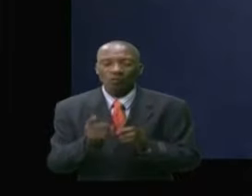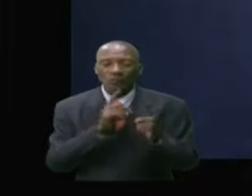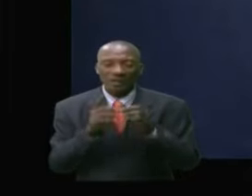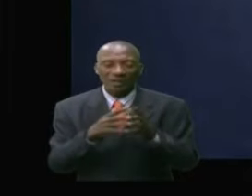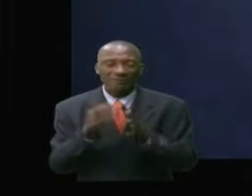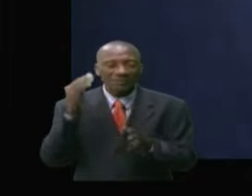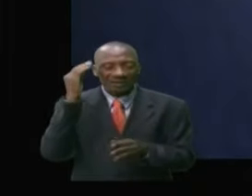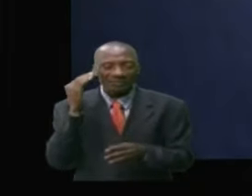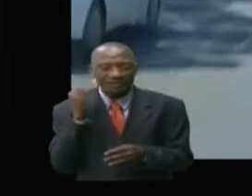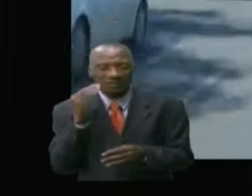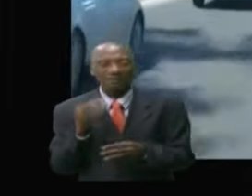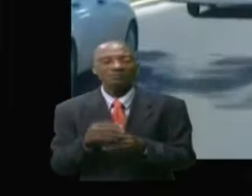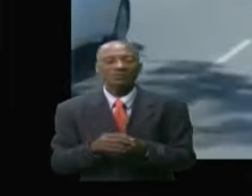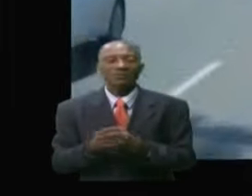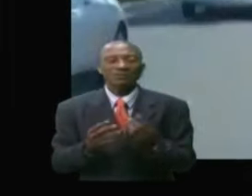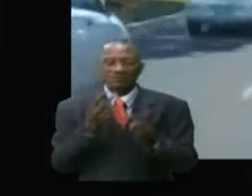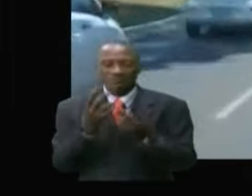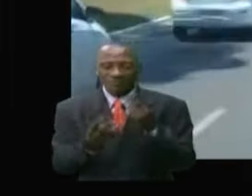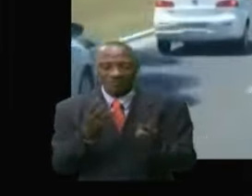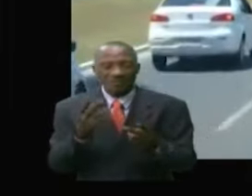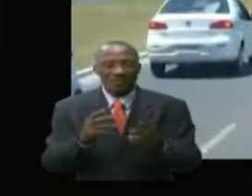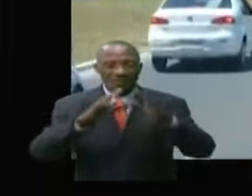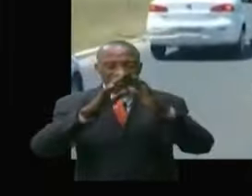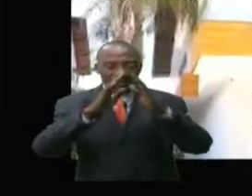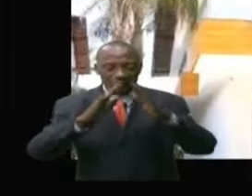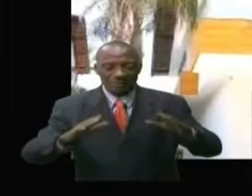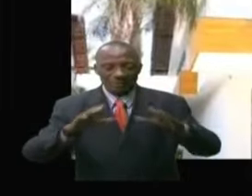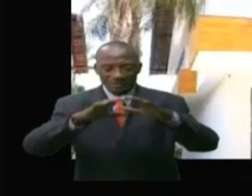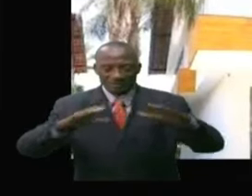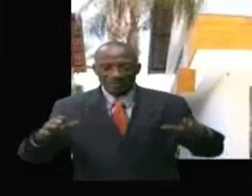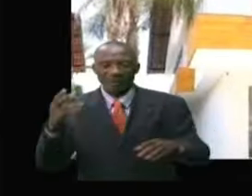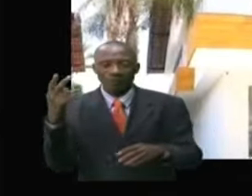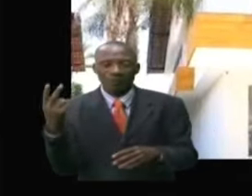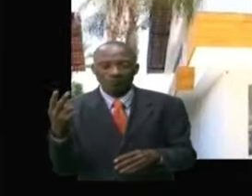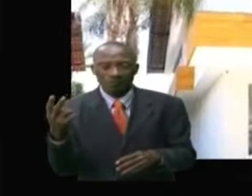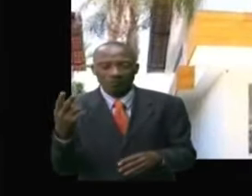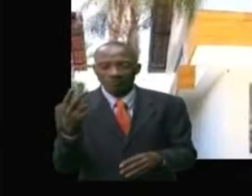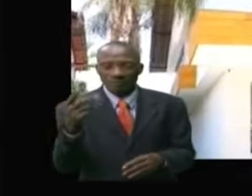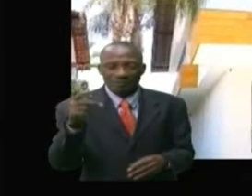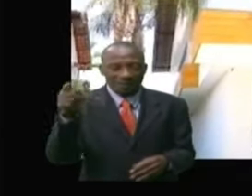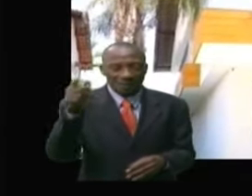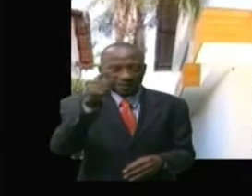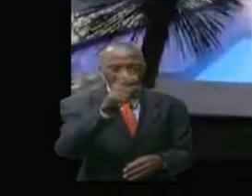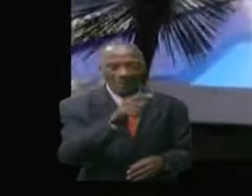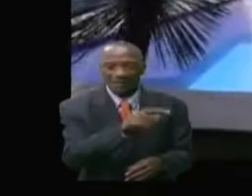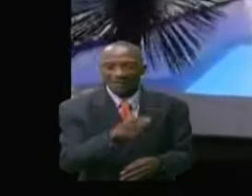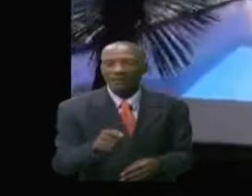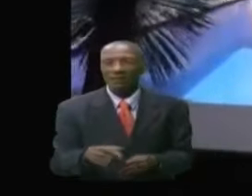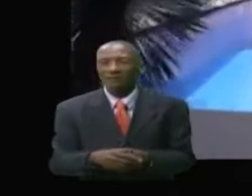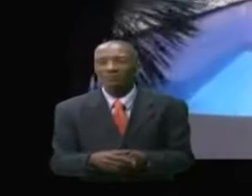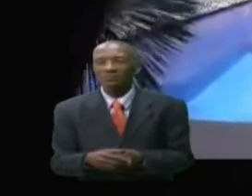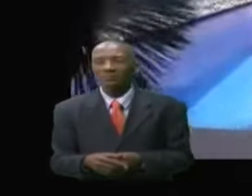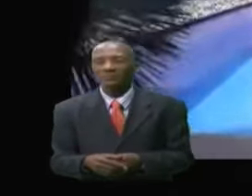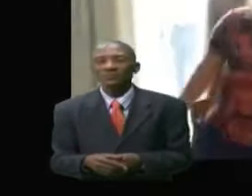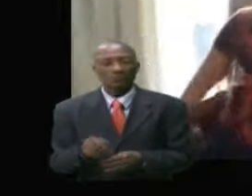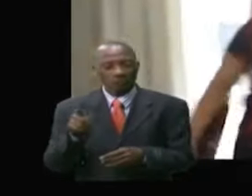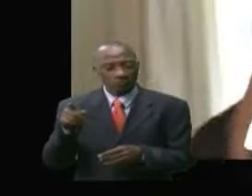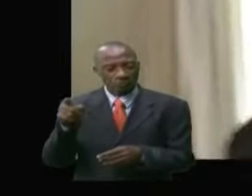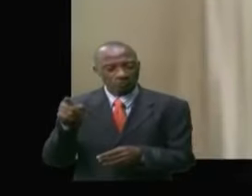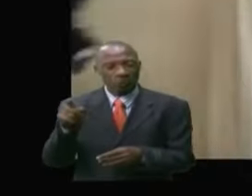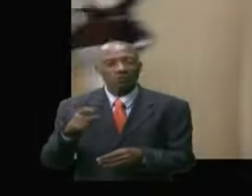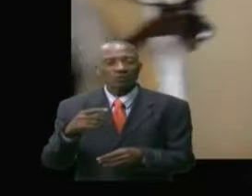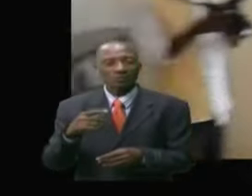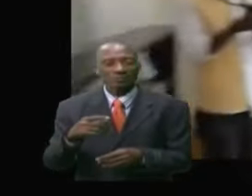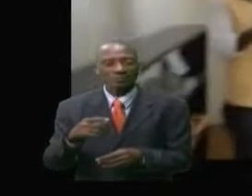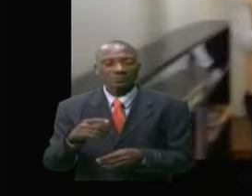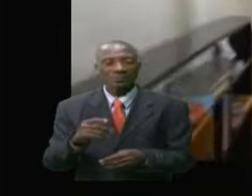et sa suite à la visite de deux bâtiments en processus d'acquisition où seront probablement relocalisées la représentation